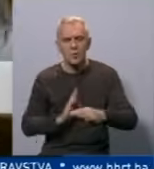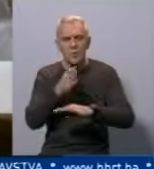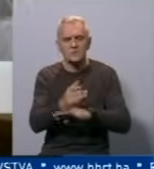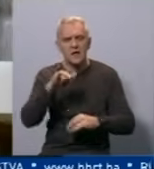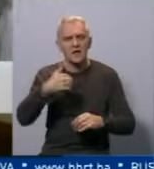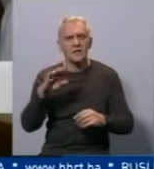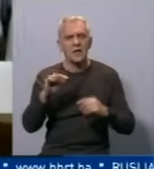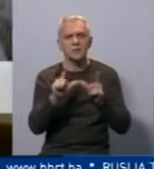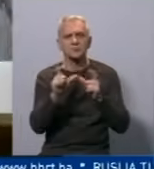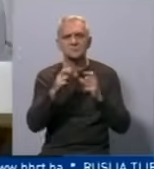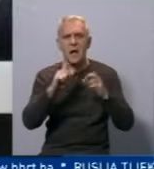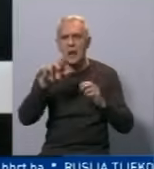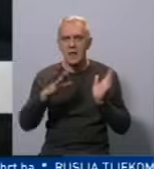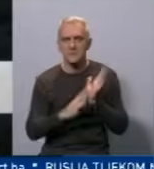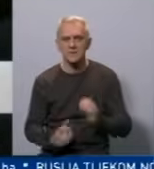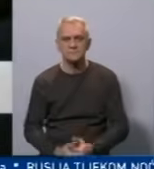Jerusalem.